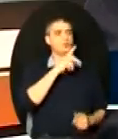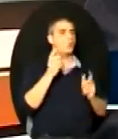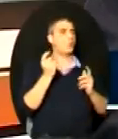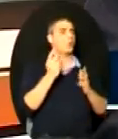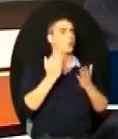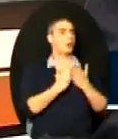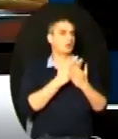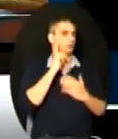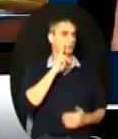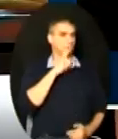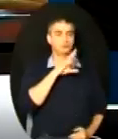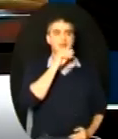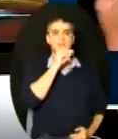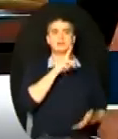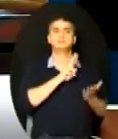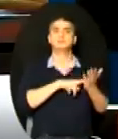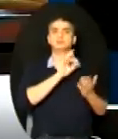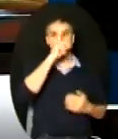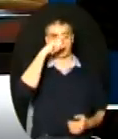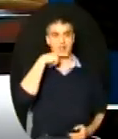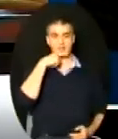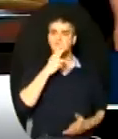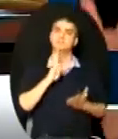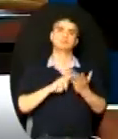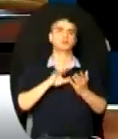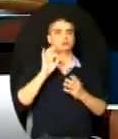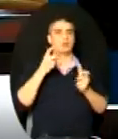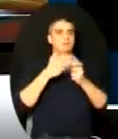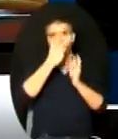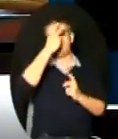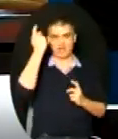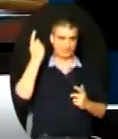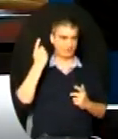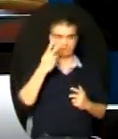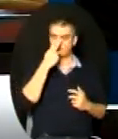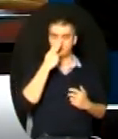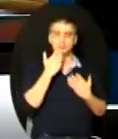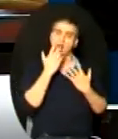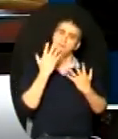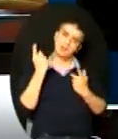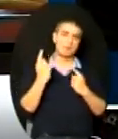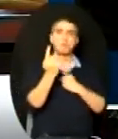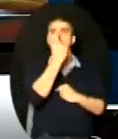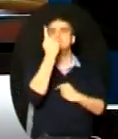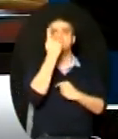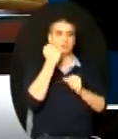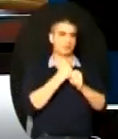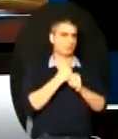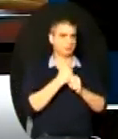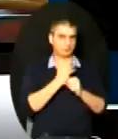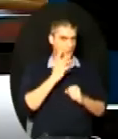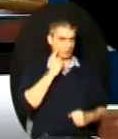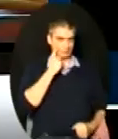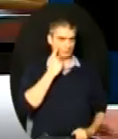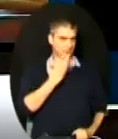שישי דיבר בזכותו של האבא ובזכותו של המגזר, ומנסים להסביר כמה זה בודדים וזה. זה מאוד